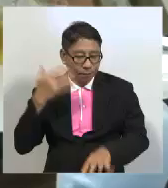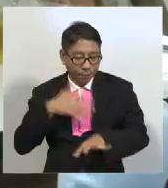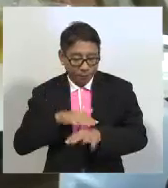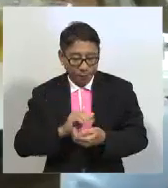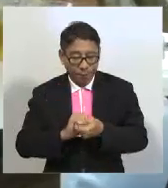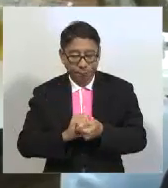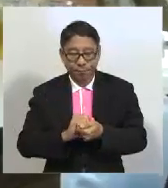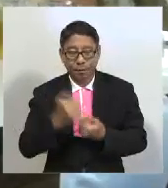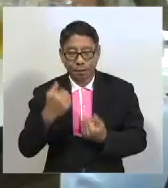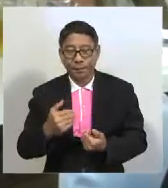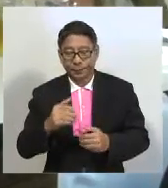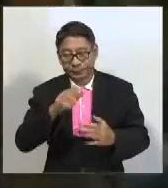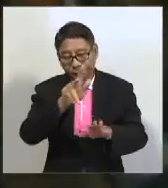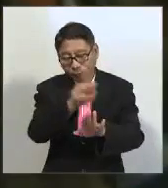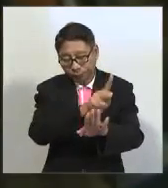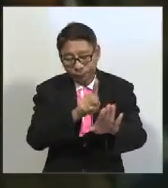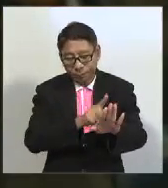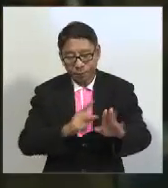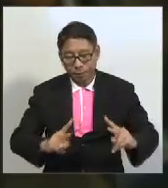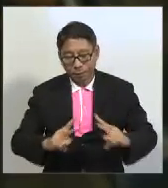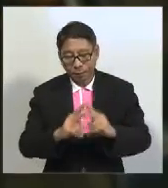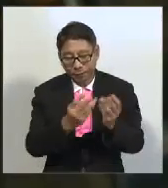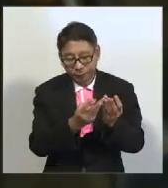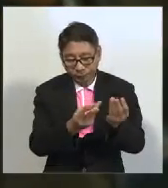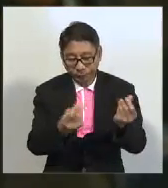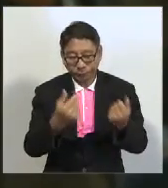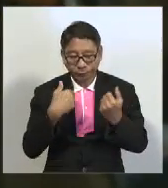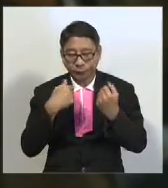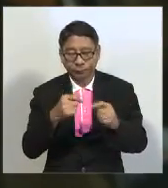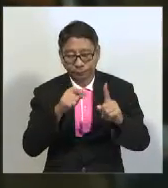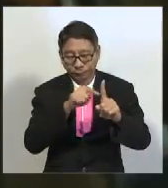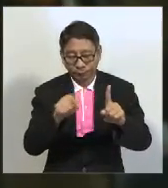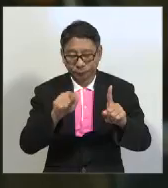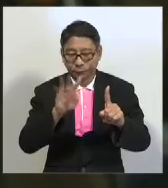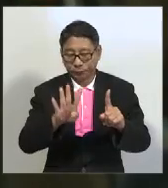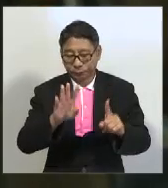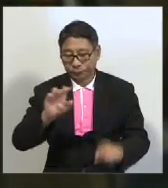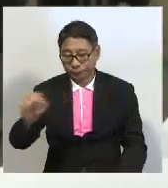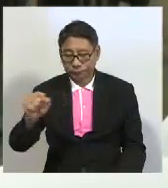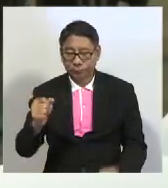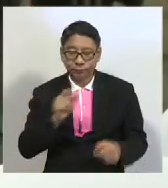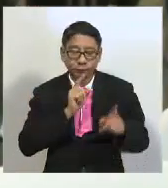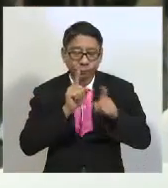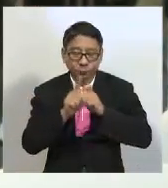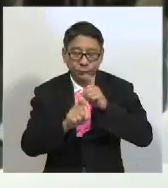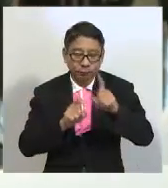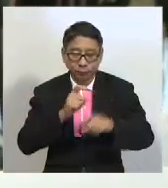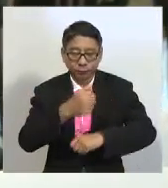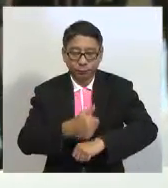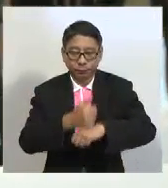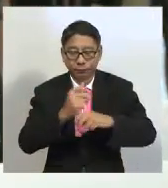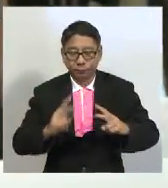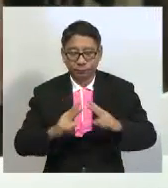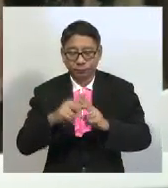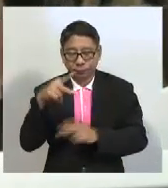ะคะพร้อมกับนำแผนที่จากทางกรมที่ดินที่มีอัตราส่วน1ต่อ4แสนมาสอบถามกับอธิบดีกรม